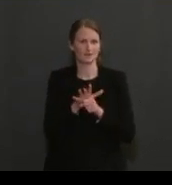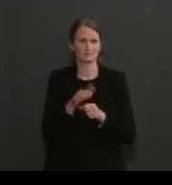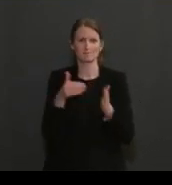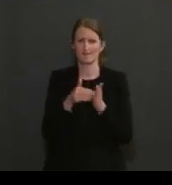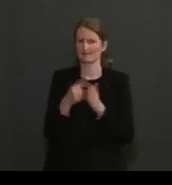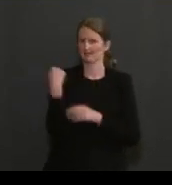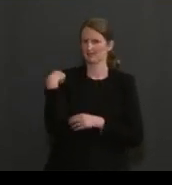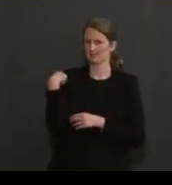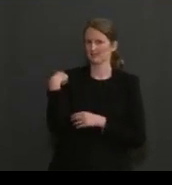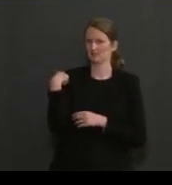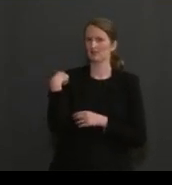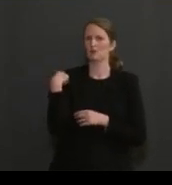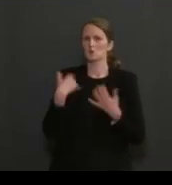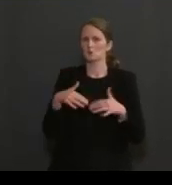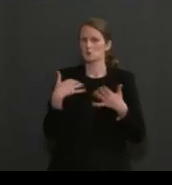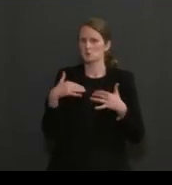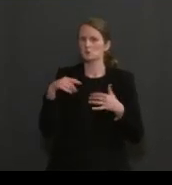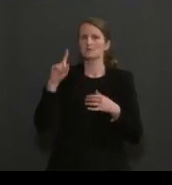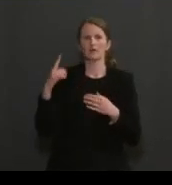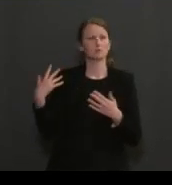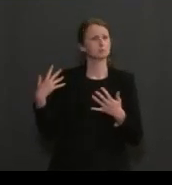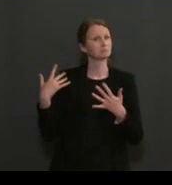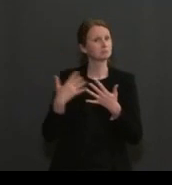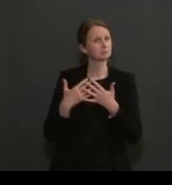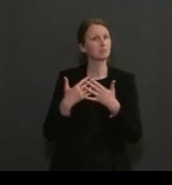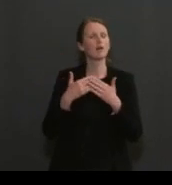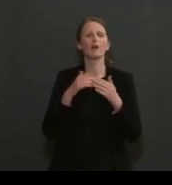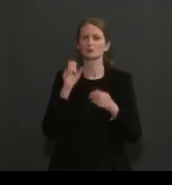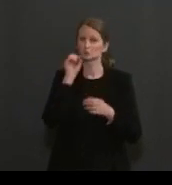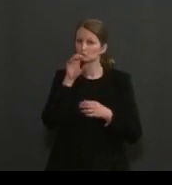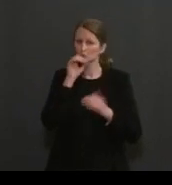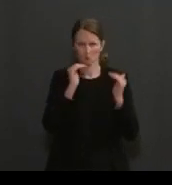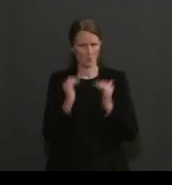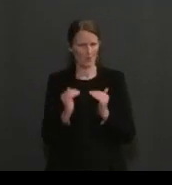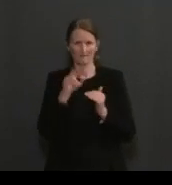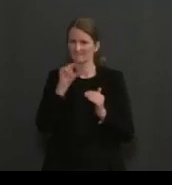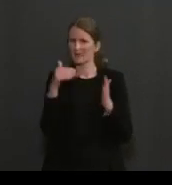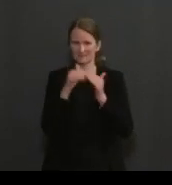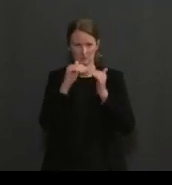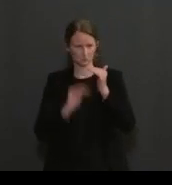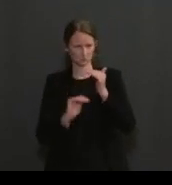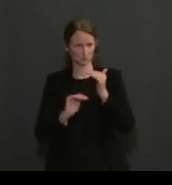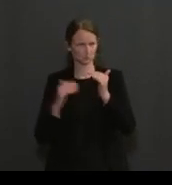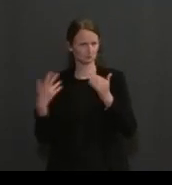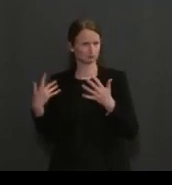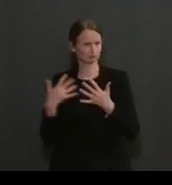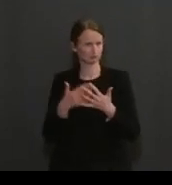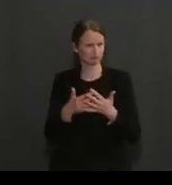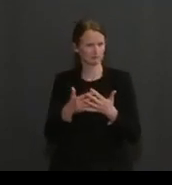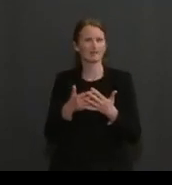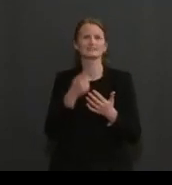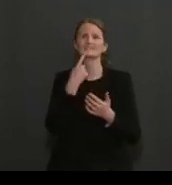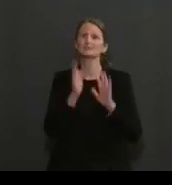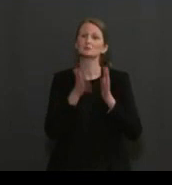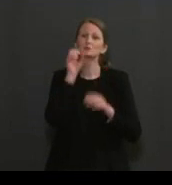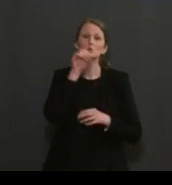de la barre des 20 000 cas. La moyenne sur une semaine est de 14 235 nouveaux cas par